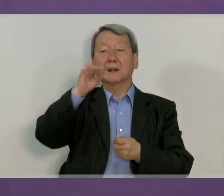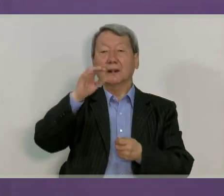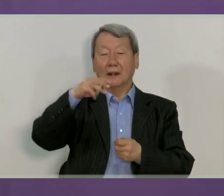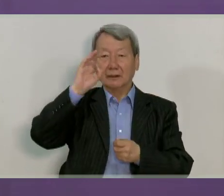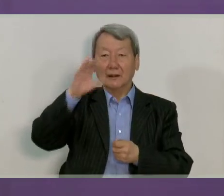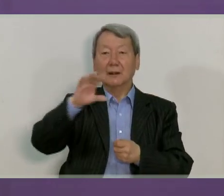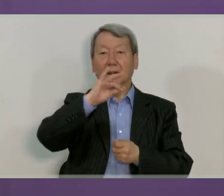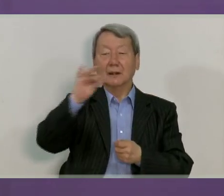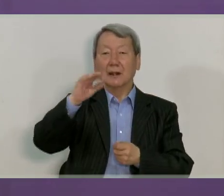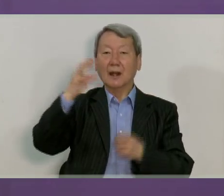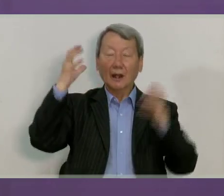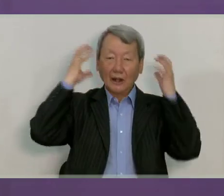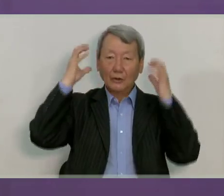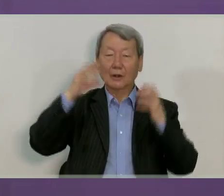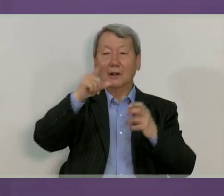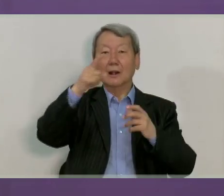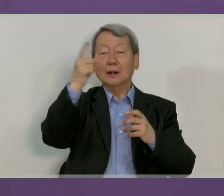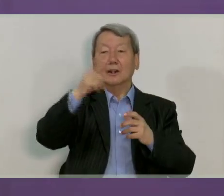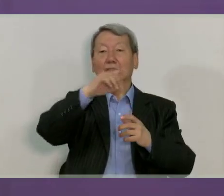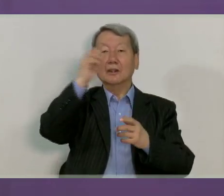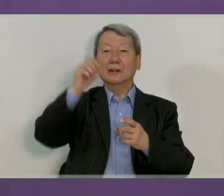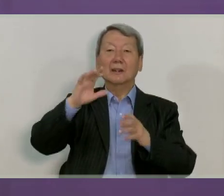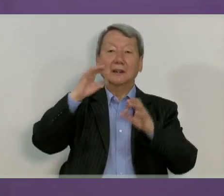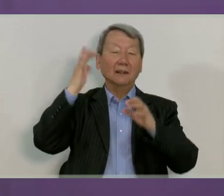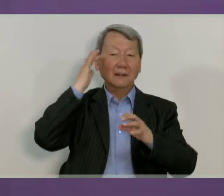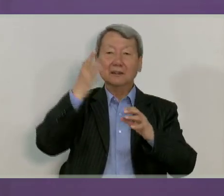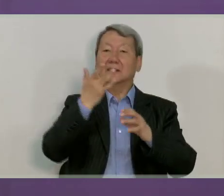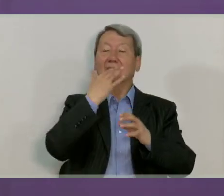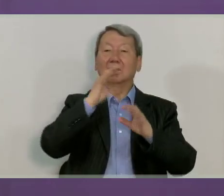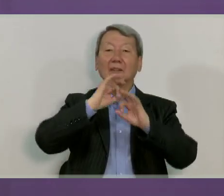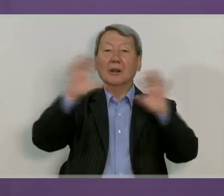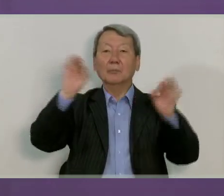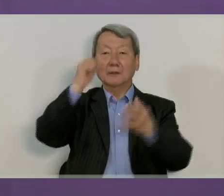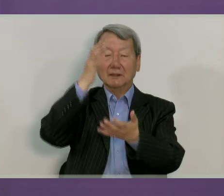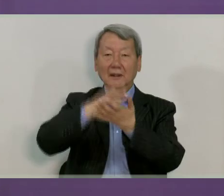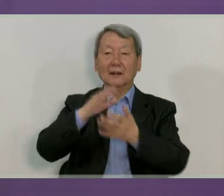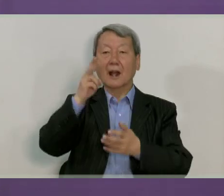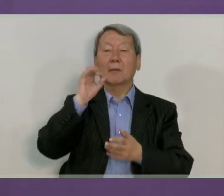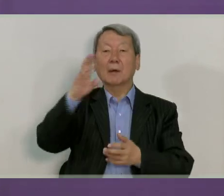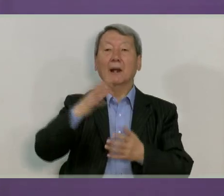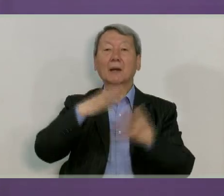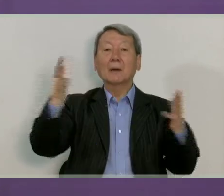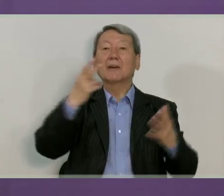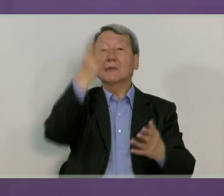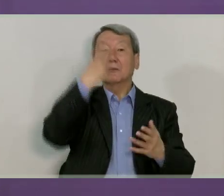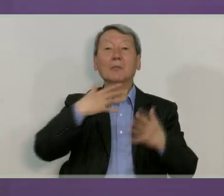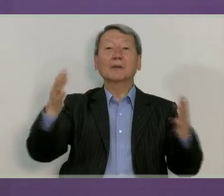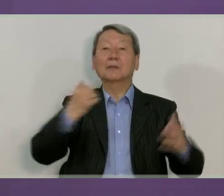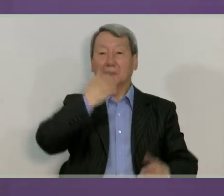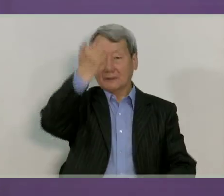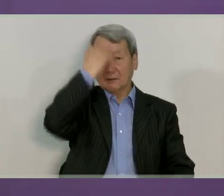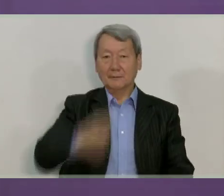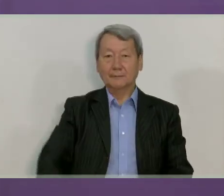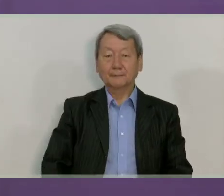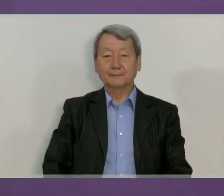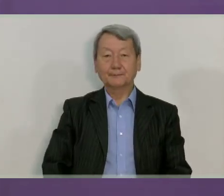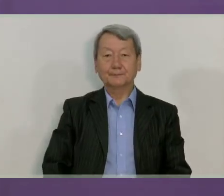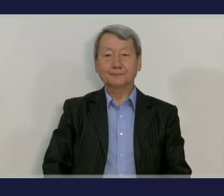МТРК ЛТР, 1-чи радио, а также через Кыргызское национальное информационное агентство «Кабар». Спасибо за внимание.